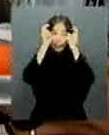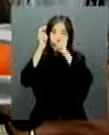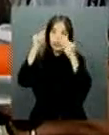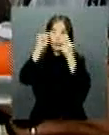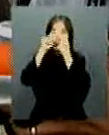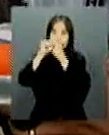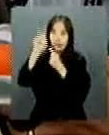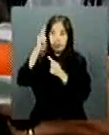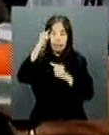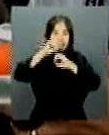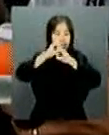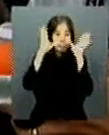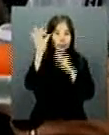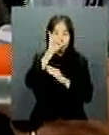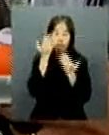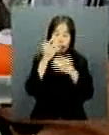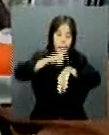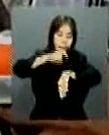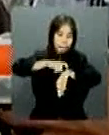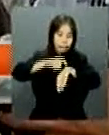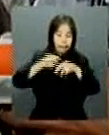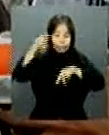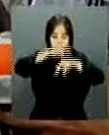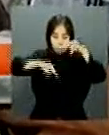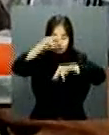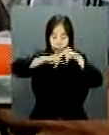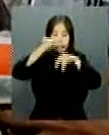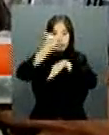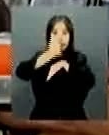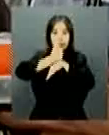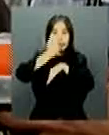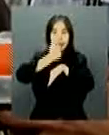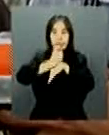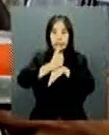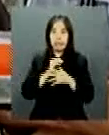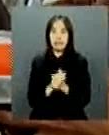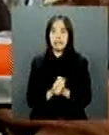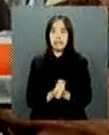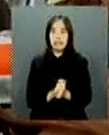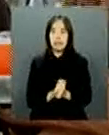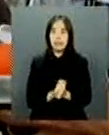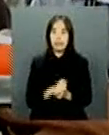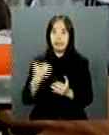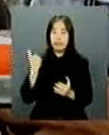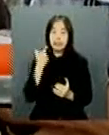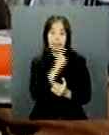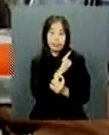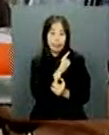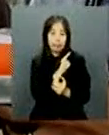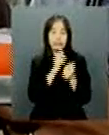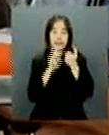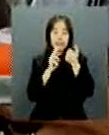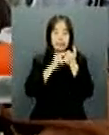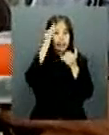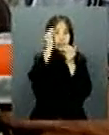ที่แน่นอนนะครับพอขอเวลาให้เจ้าหน้าที่ให้ผู้จัดการให้ทางผู้จัดการให้ทางผู้บังคับการน.2ให้